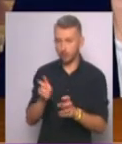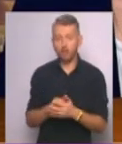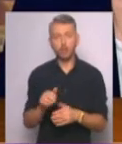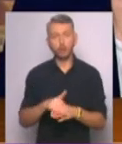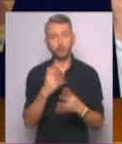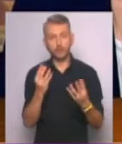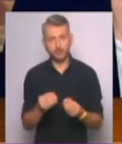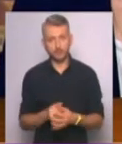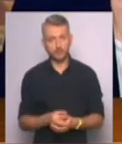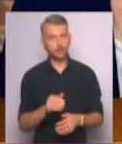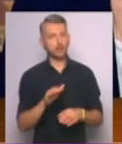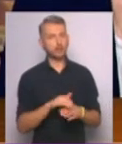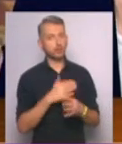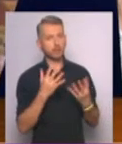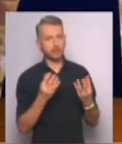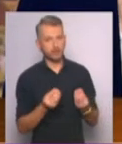день.